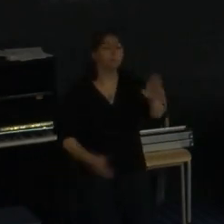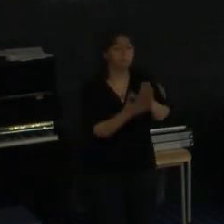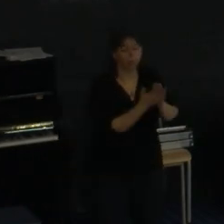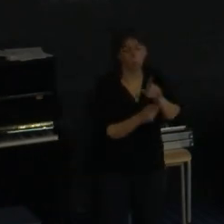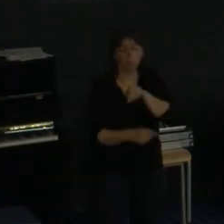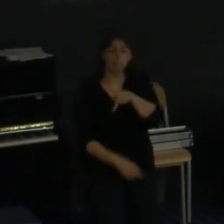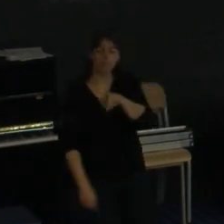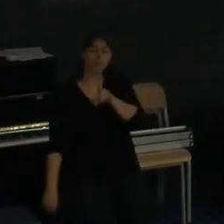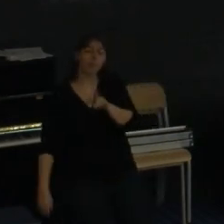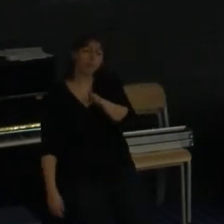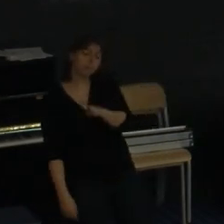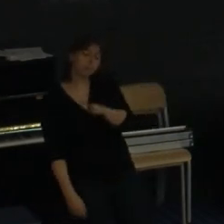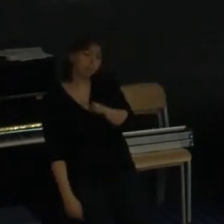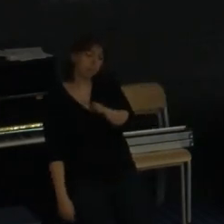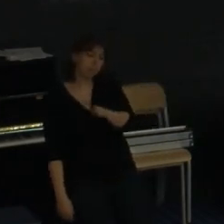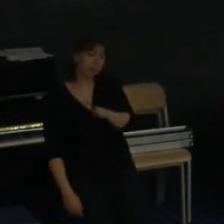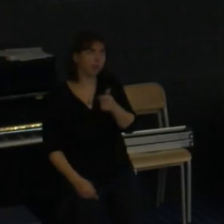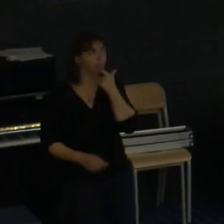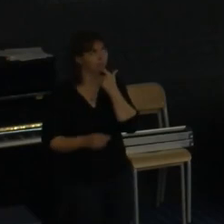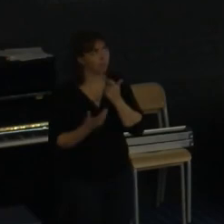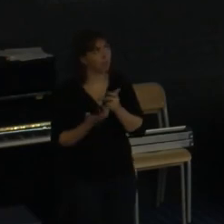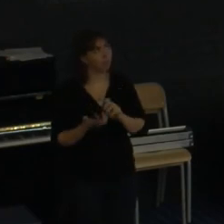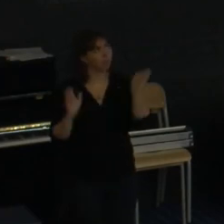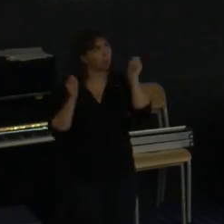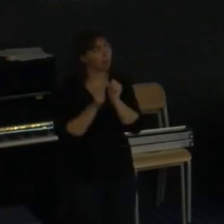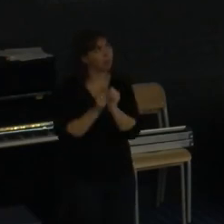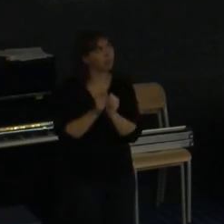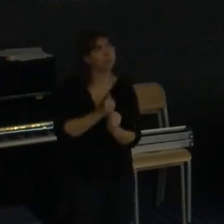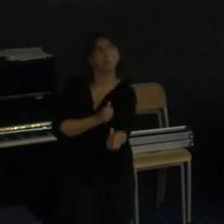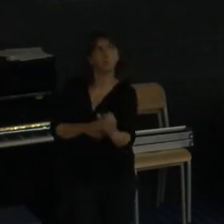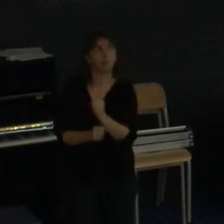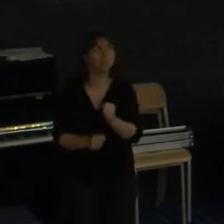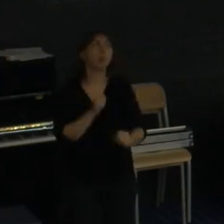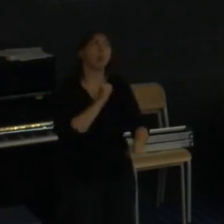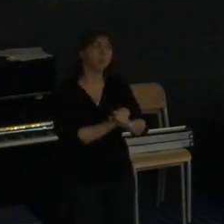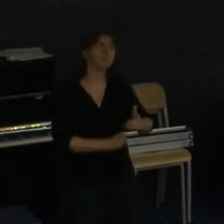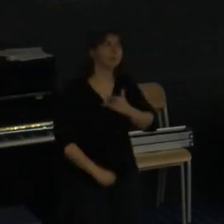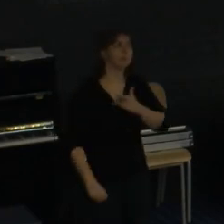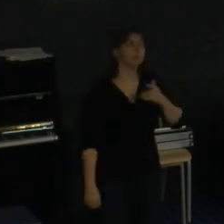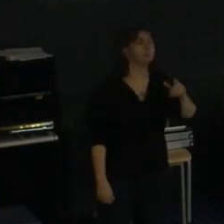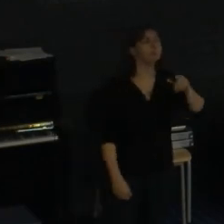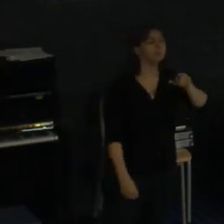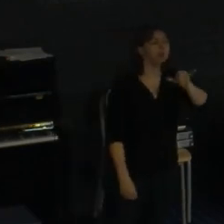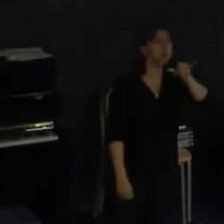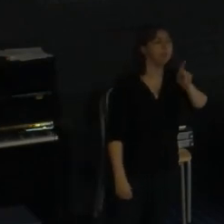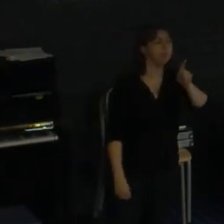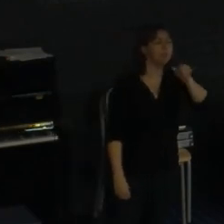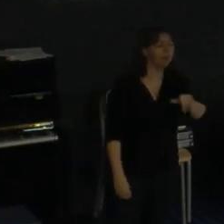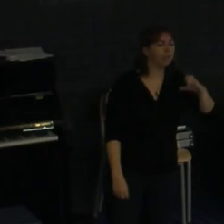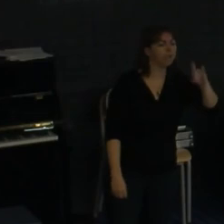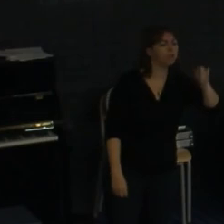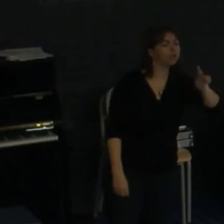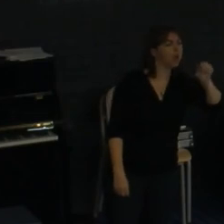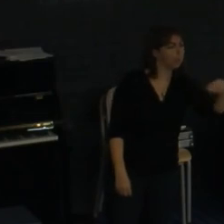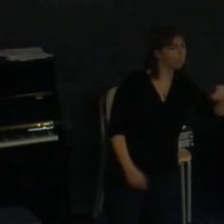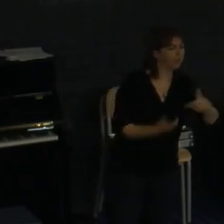ne vient pas avec la possibilité de débugger à distance, sauf si on utilise RDB ou PyCharm ou autre. Ici, avec GDB, on a un truc qui